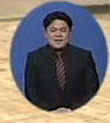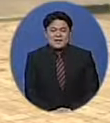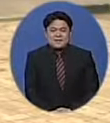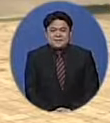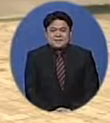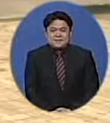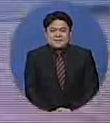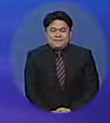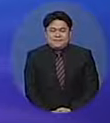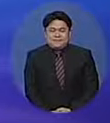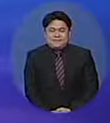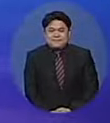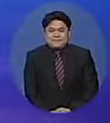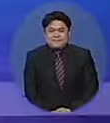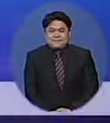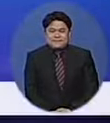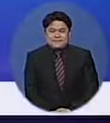박고은입니다.